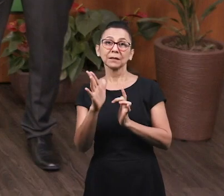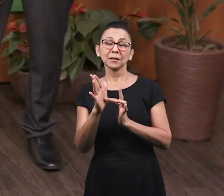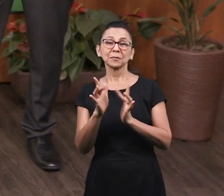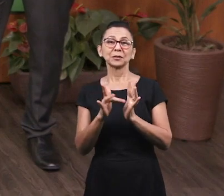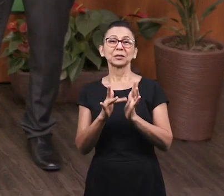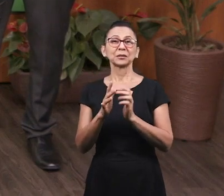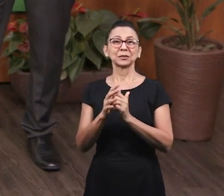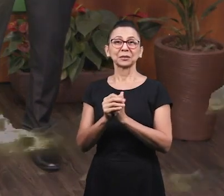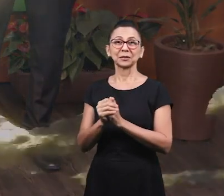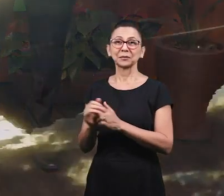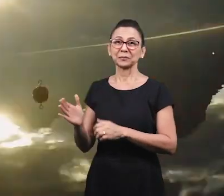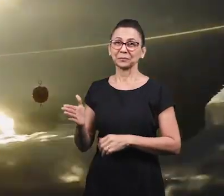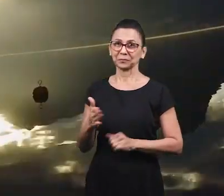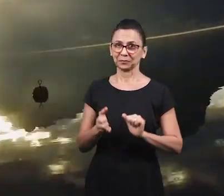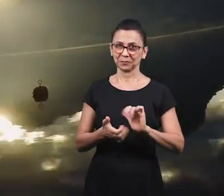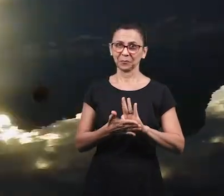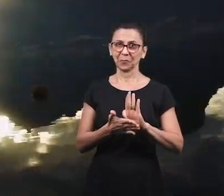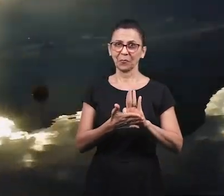nom de Jésus.